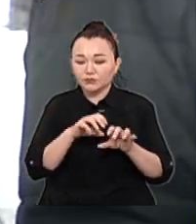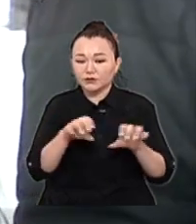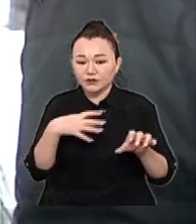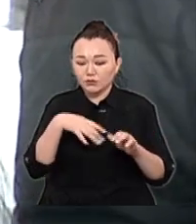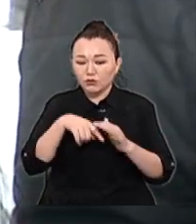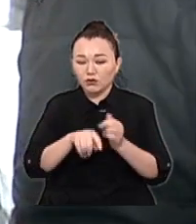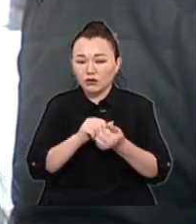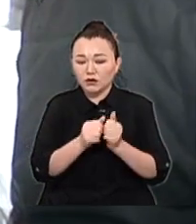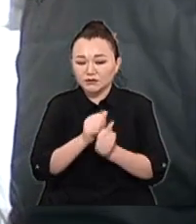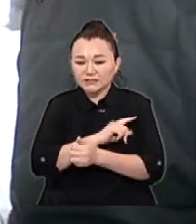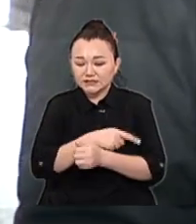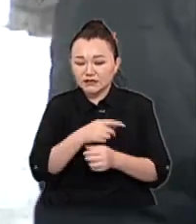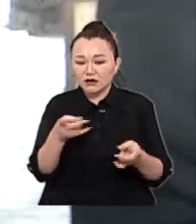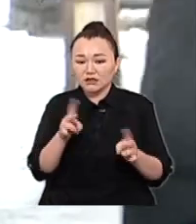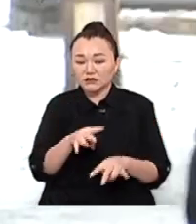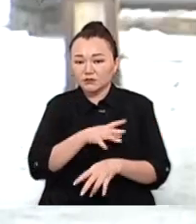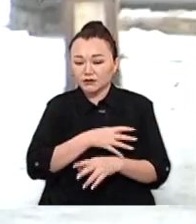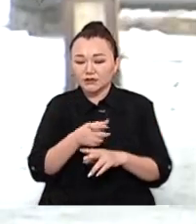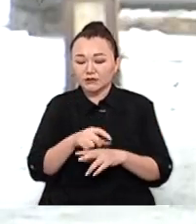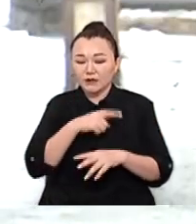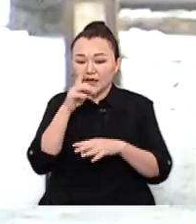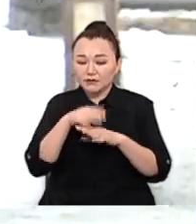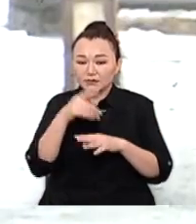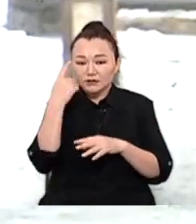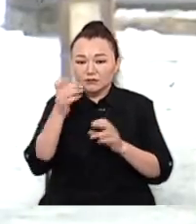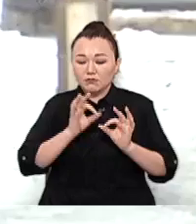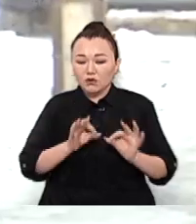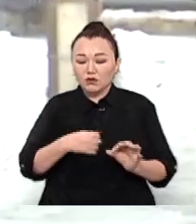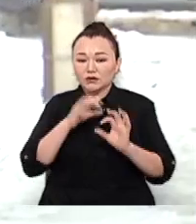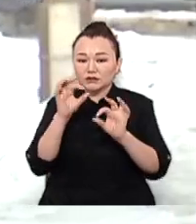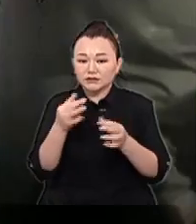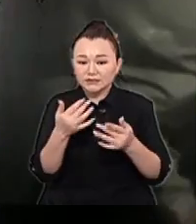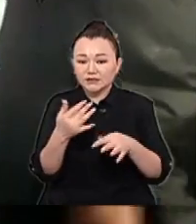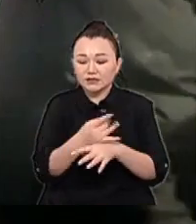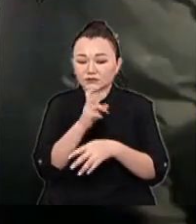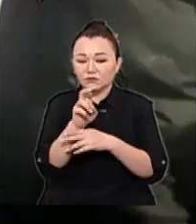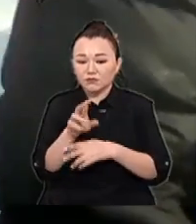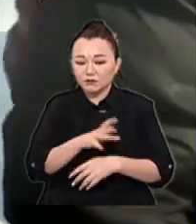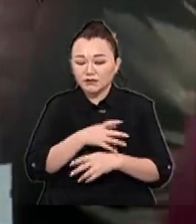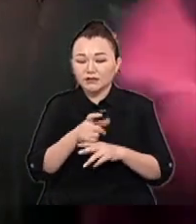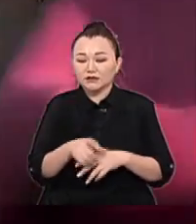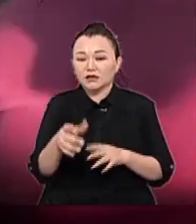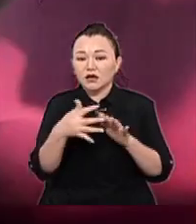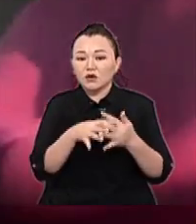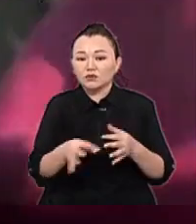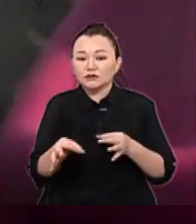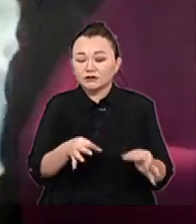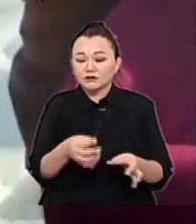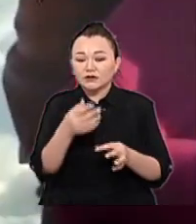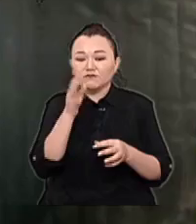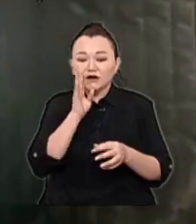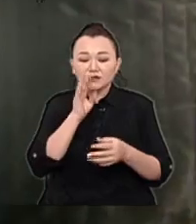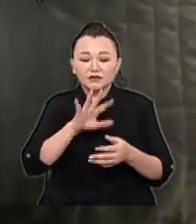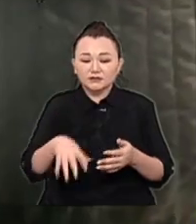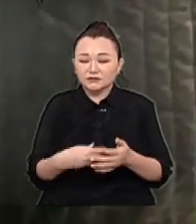Асында тас сияқты қатты заттар қалып қойған. Мұны біз әкімдікке, прокуратураға айтып бірнеше рет бардық. Бұл елді мекендерде ауыз су мәселесі бірнеше